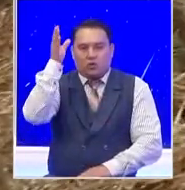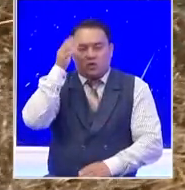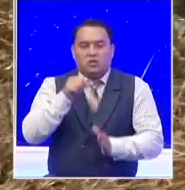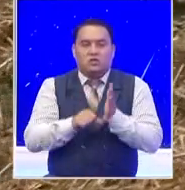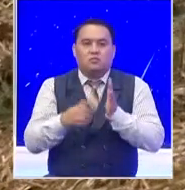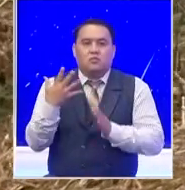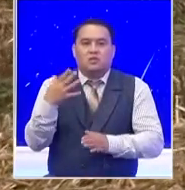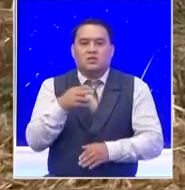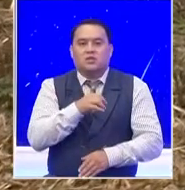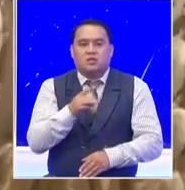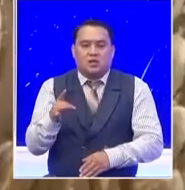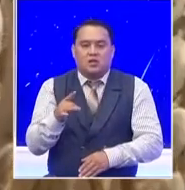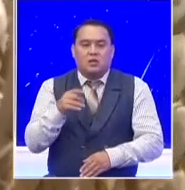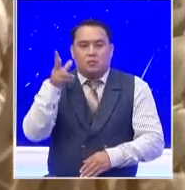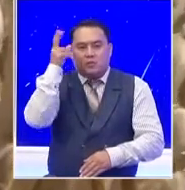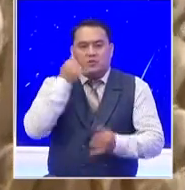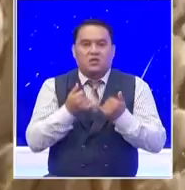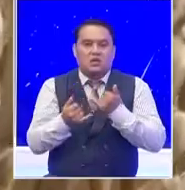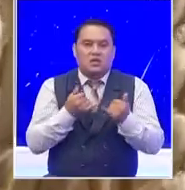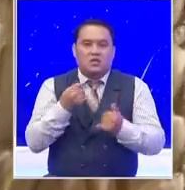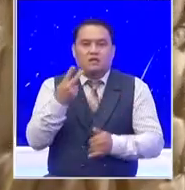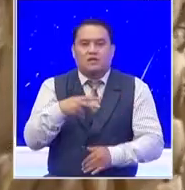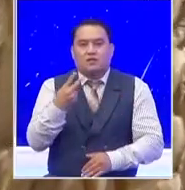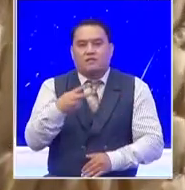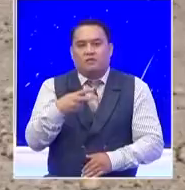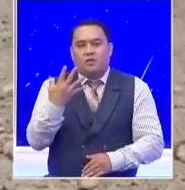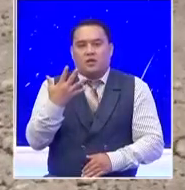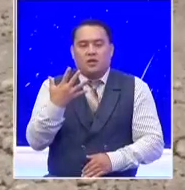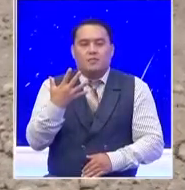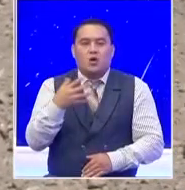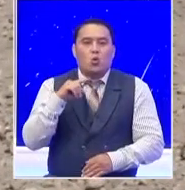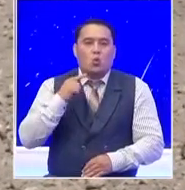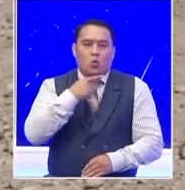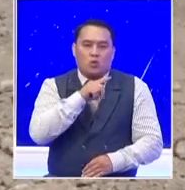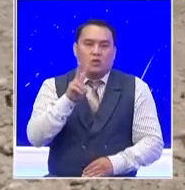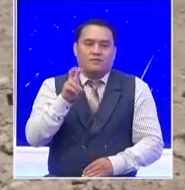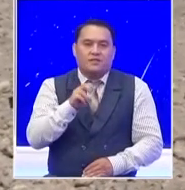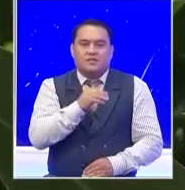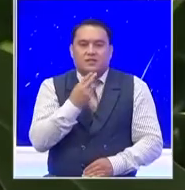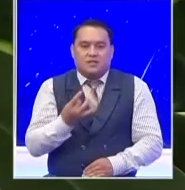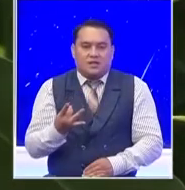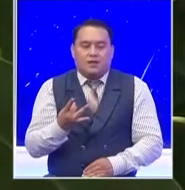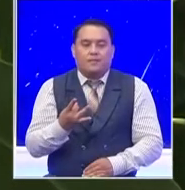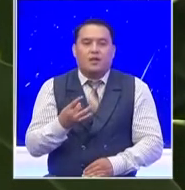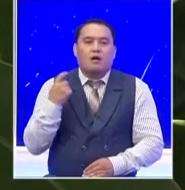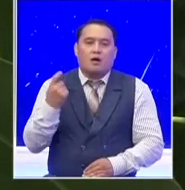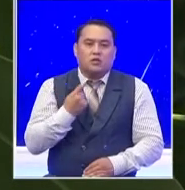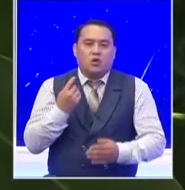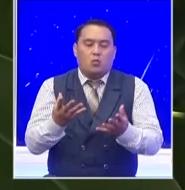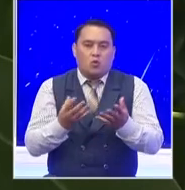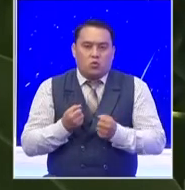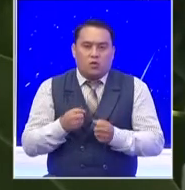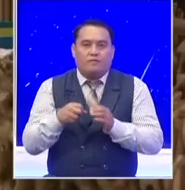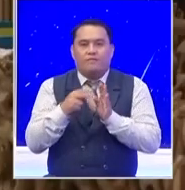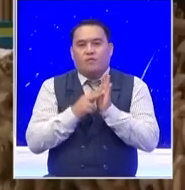65 центнеров с гектара пшеницы вместо привычных 20-25. Кукуруза – 200 центнеров с гектара, тогда как другие хозяйства получают